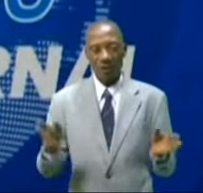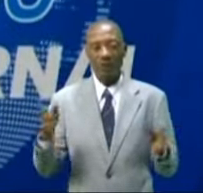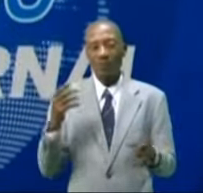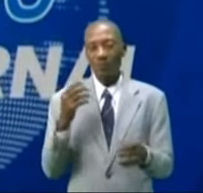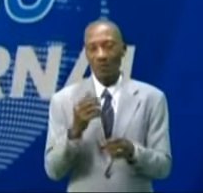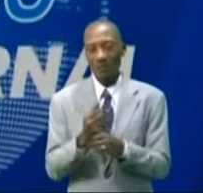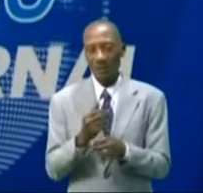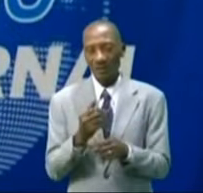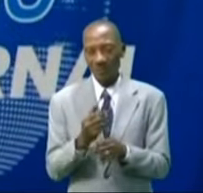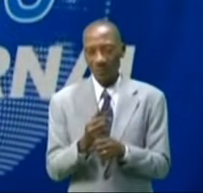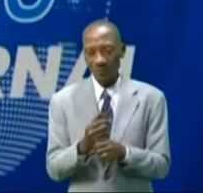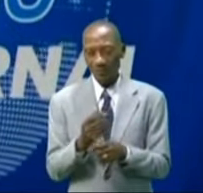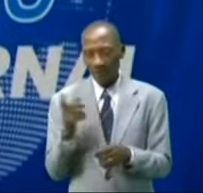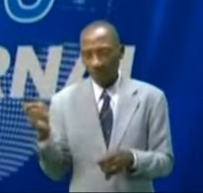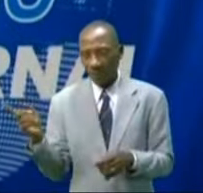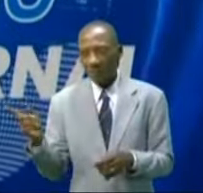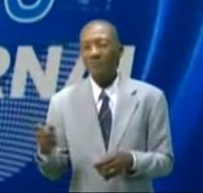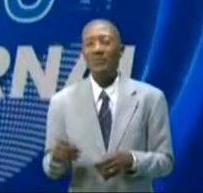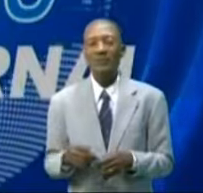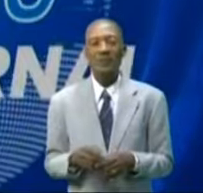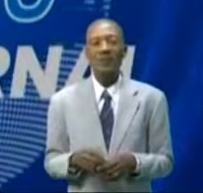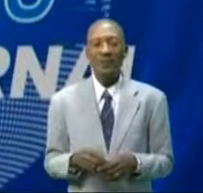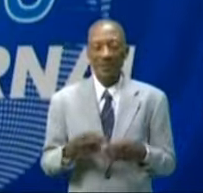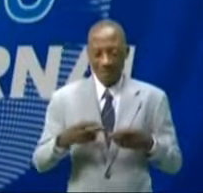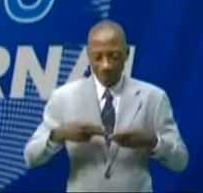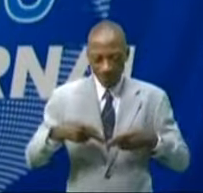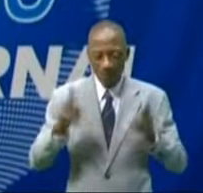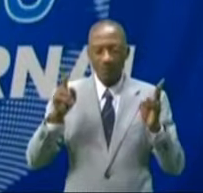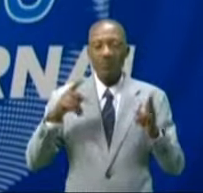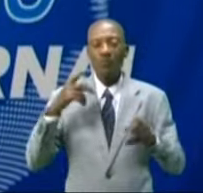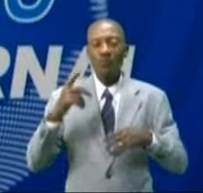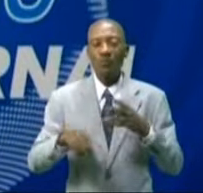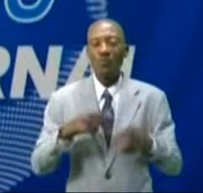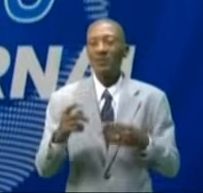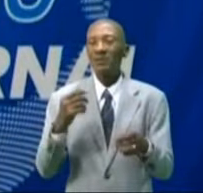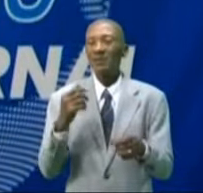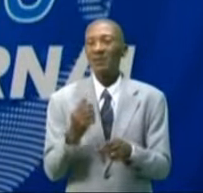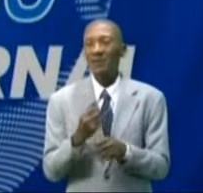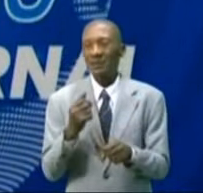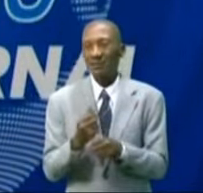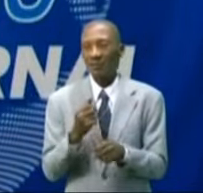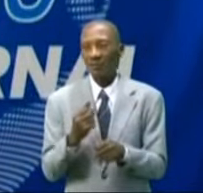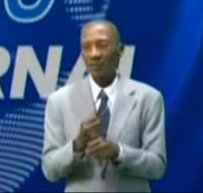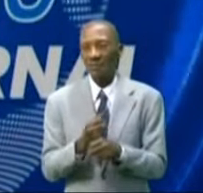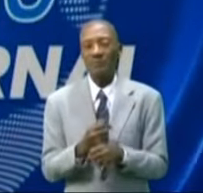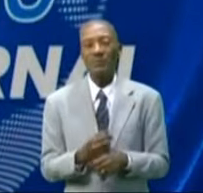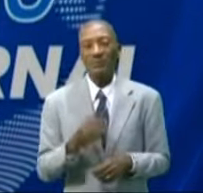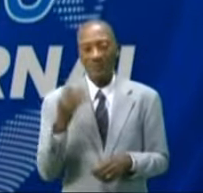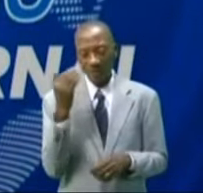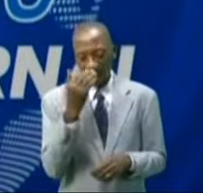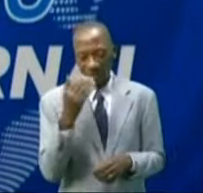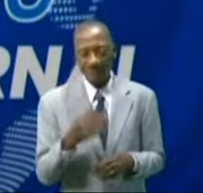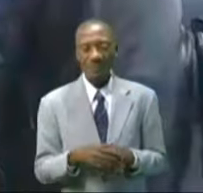national, Honoré Moulumba Kalala, et ce, pour prévenir les feux de brousse. Sylvie Mouembo nous en dit un peu